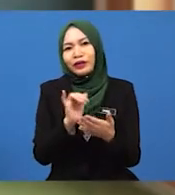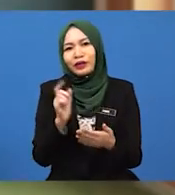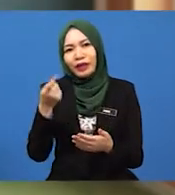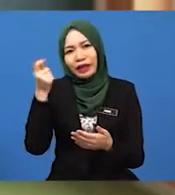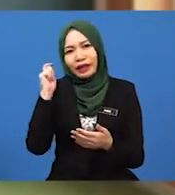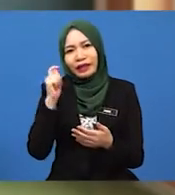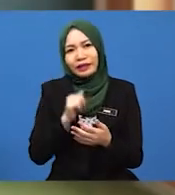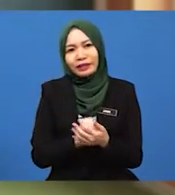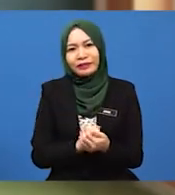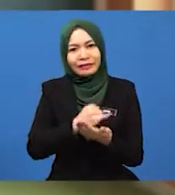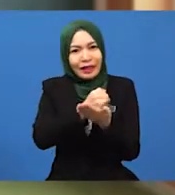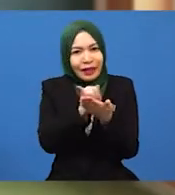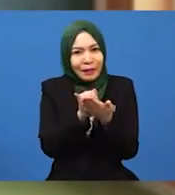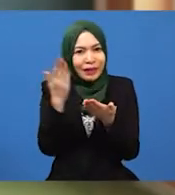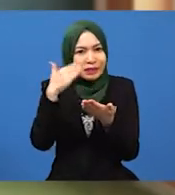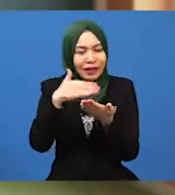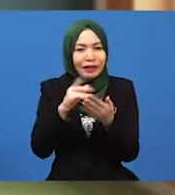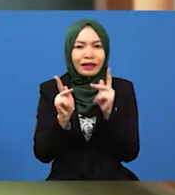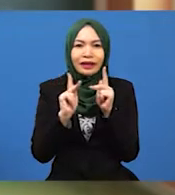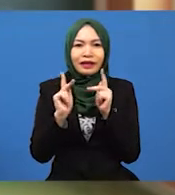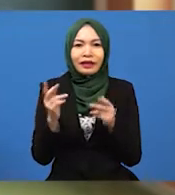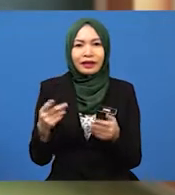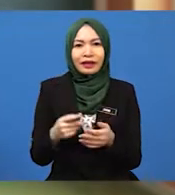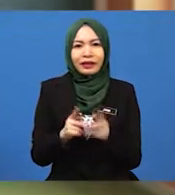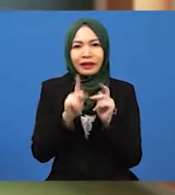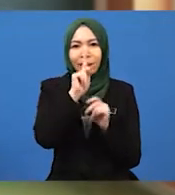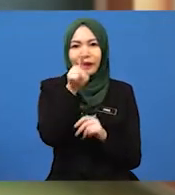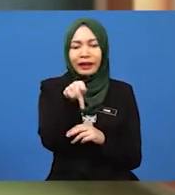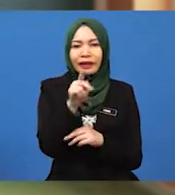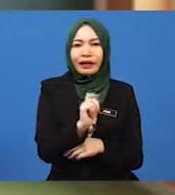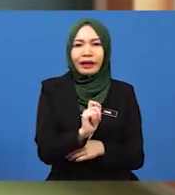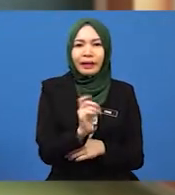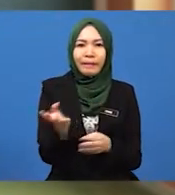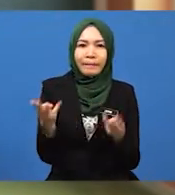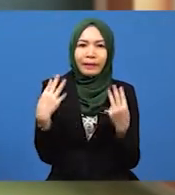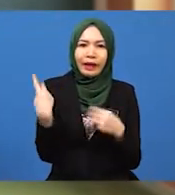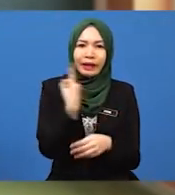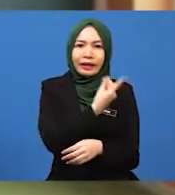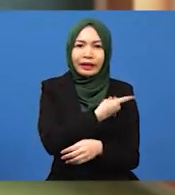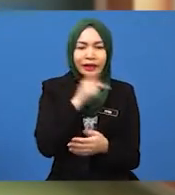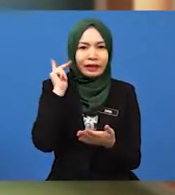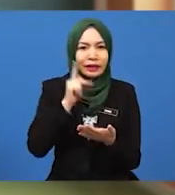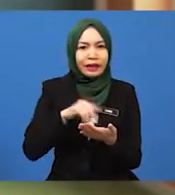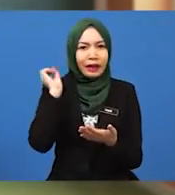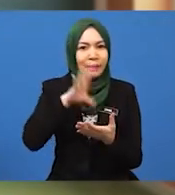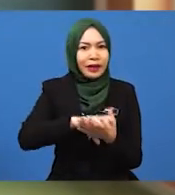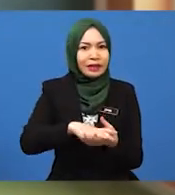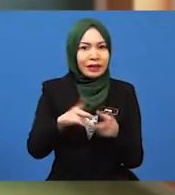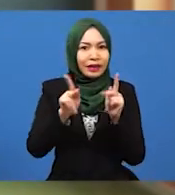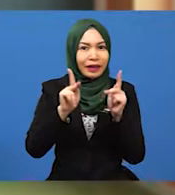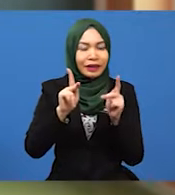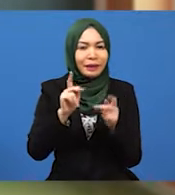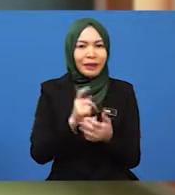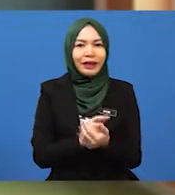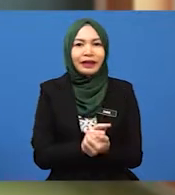Imbas semula kata perintah. Mari kita mengenal pasti kata perintah. Ada